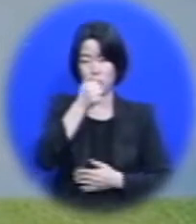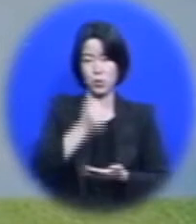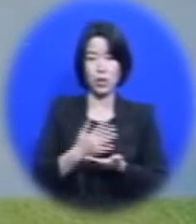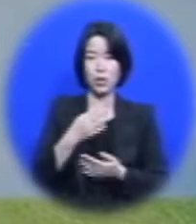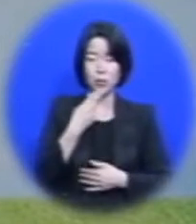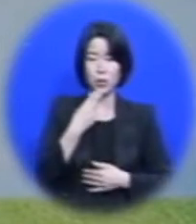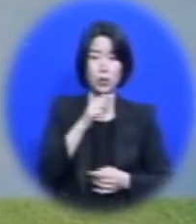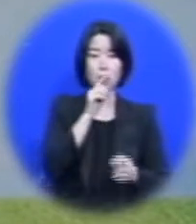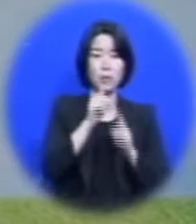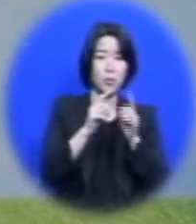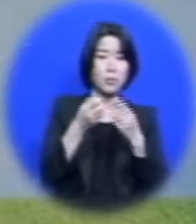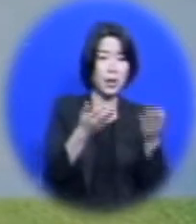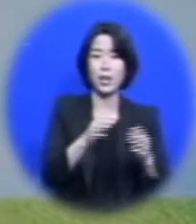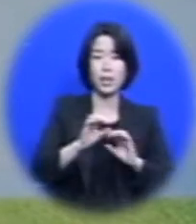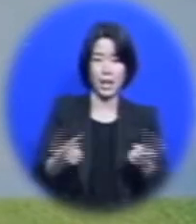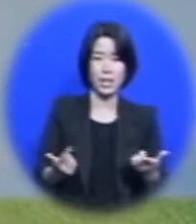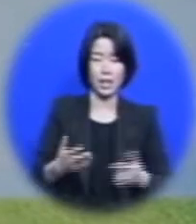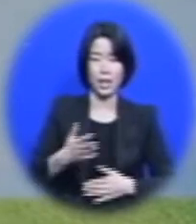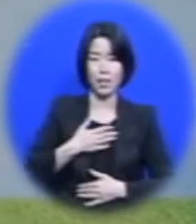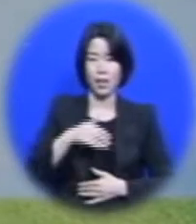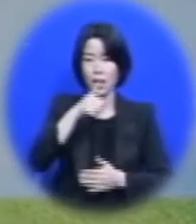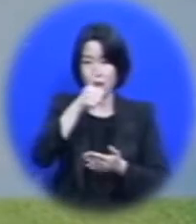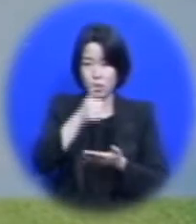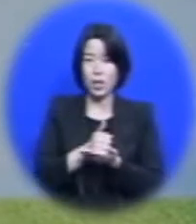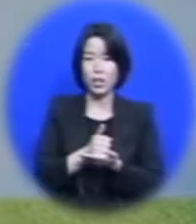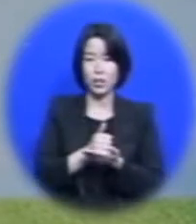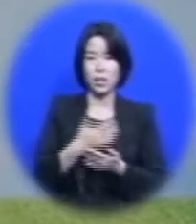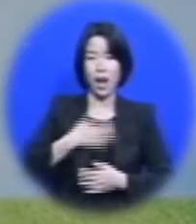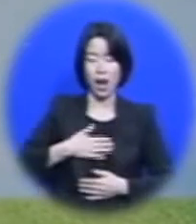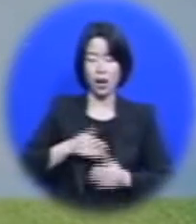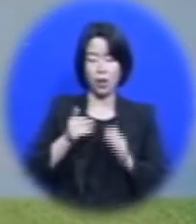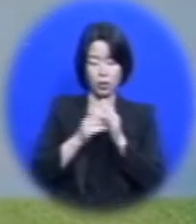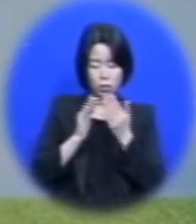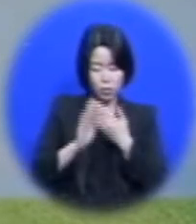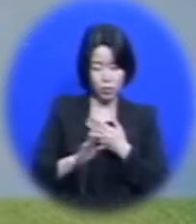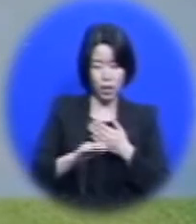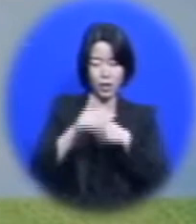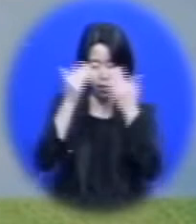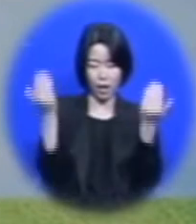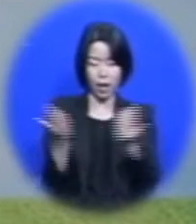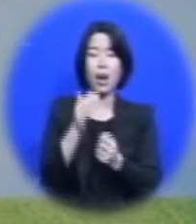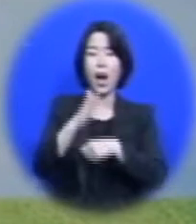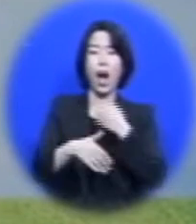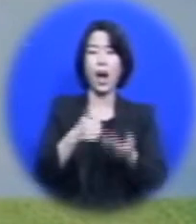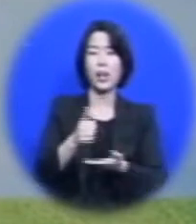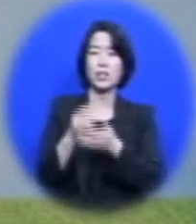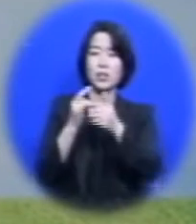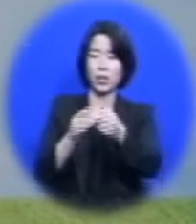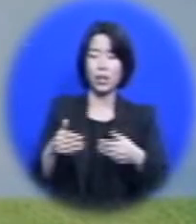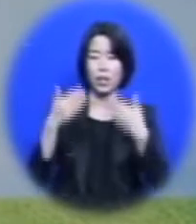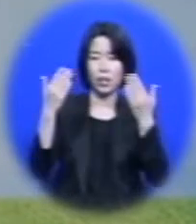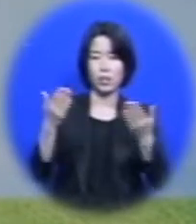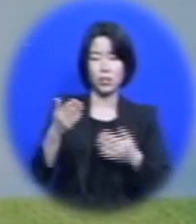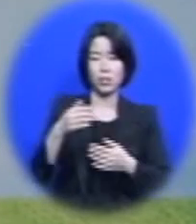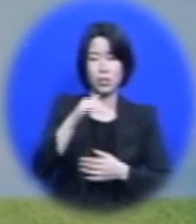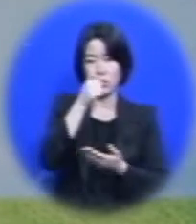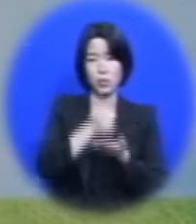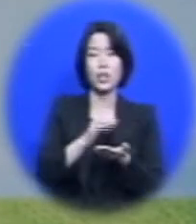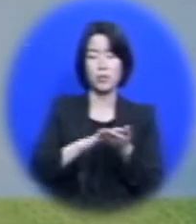아니고 내가 지은 죄는 알고 보니 다 하나님께 지은 죄입니다. 내가 우리아에게 지은